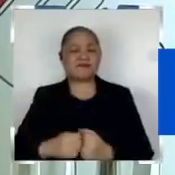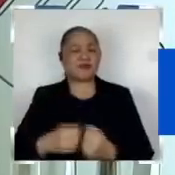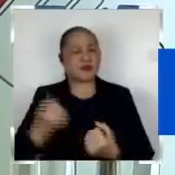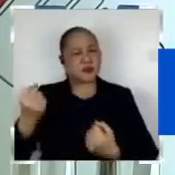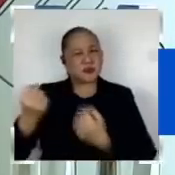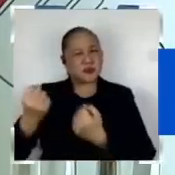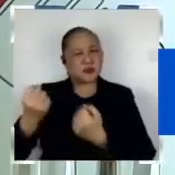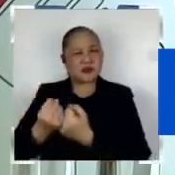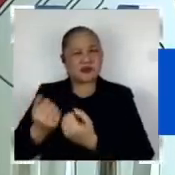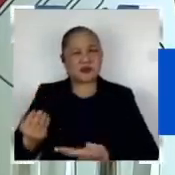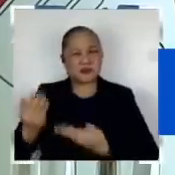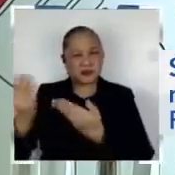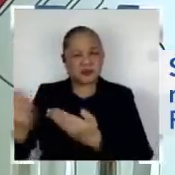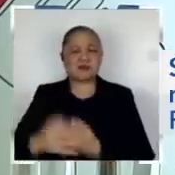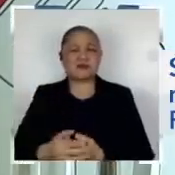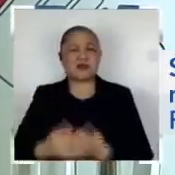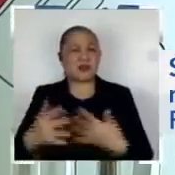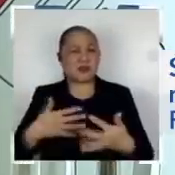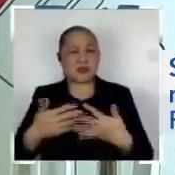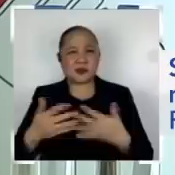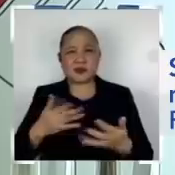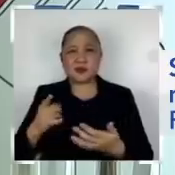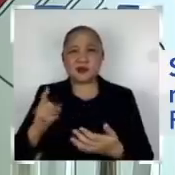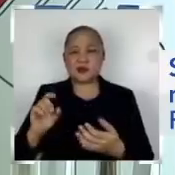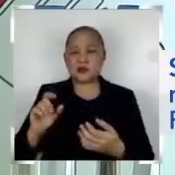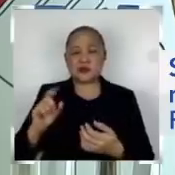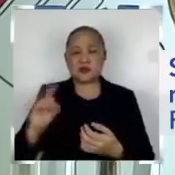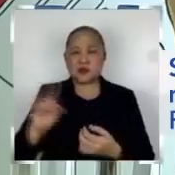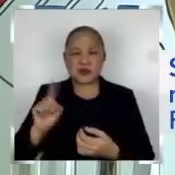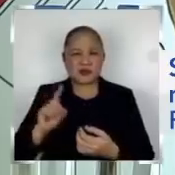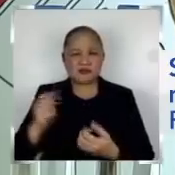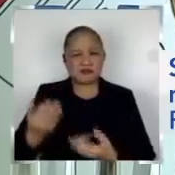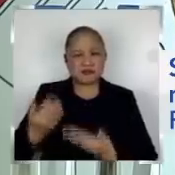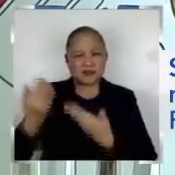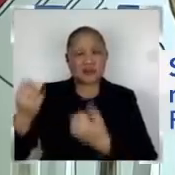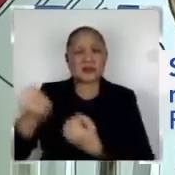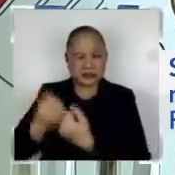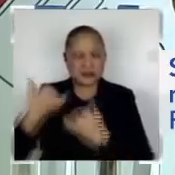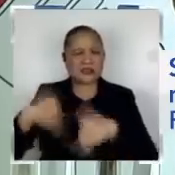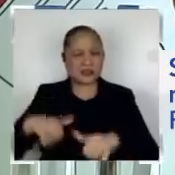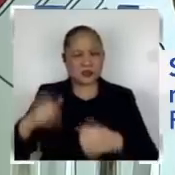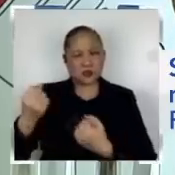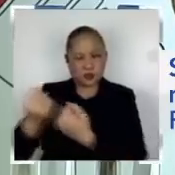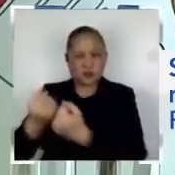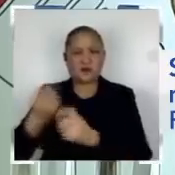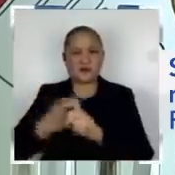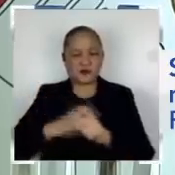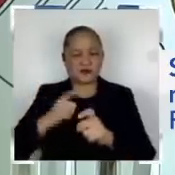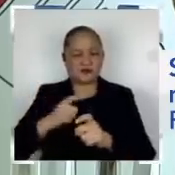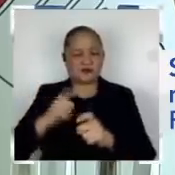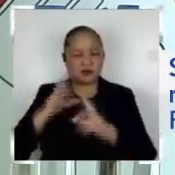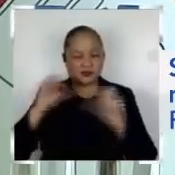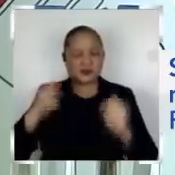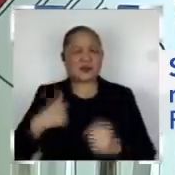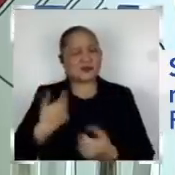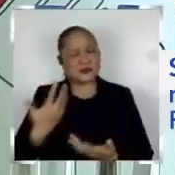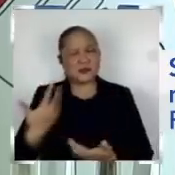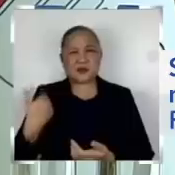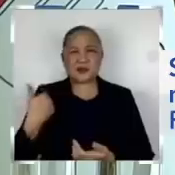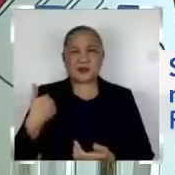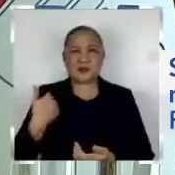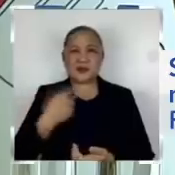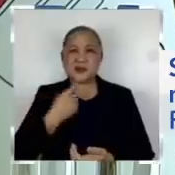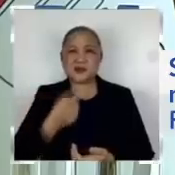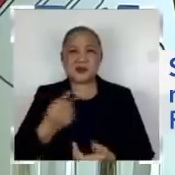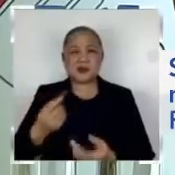No matter kung ano yung kinikiri ng endorsement, it's still an endorsement. Doon na lang muna tayo, but mahirap sagutin yung open or